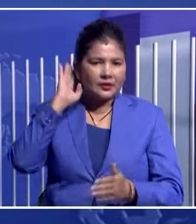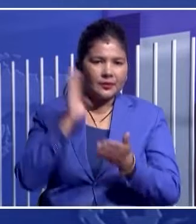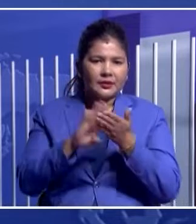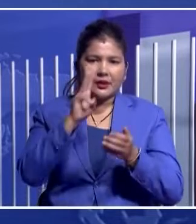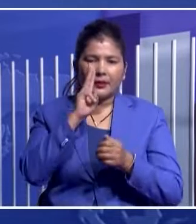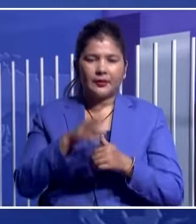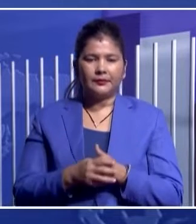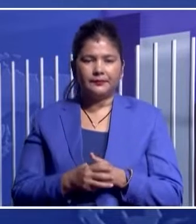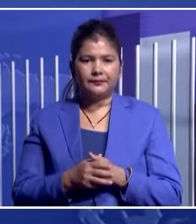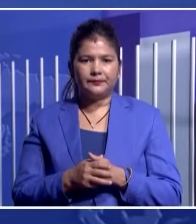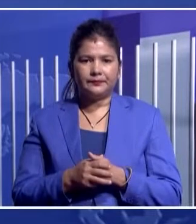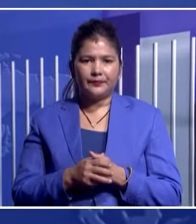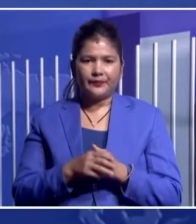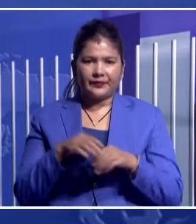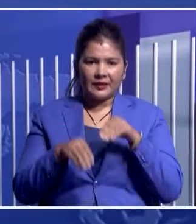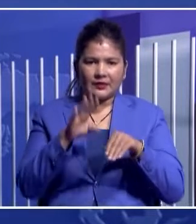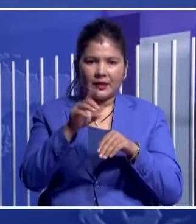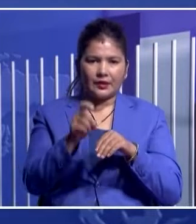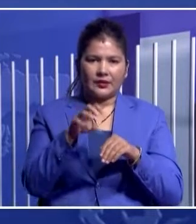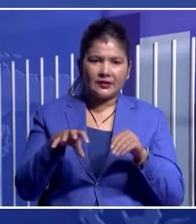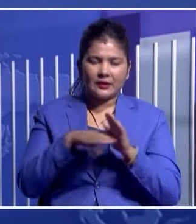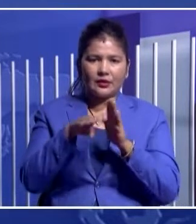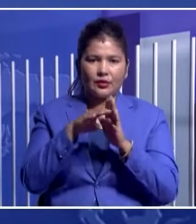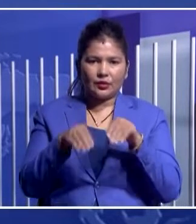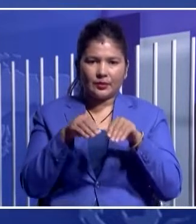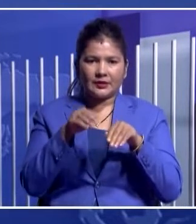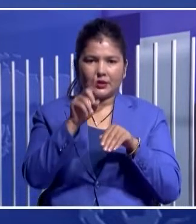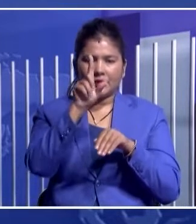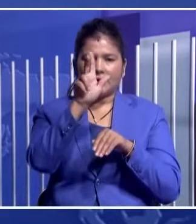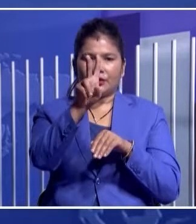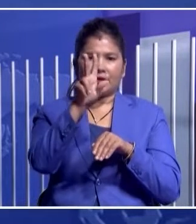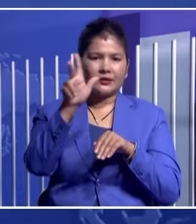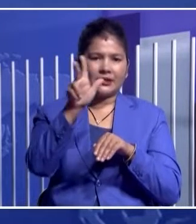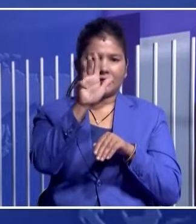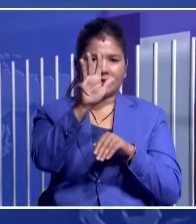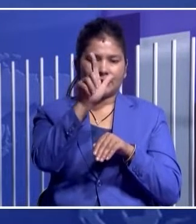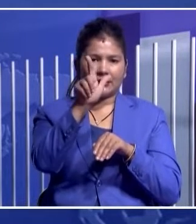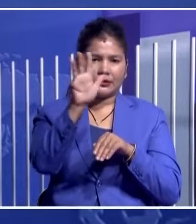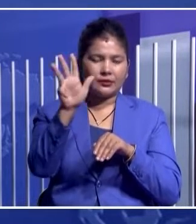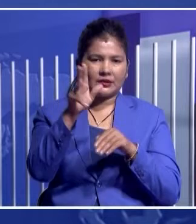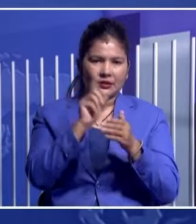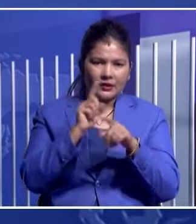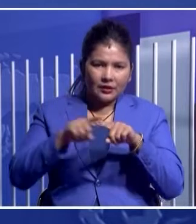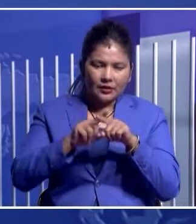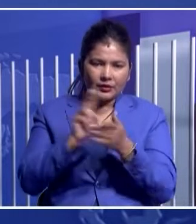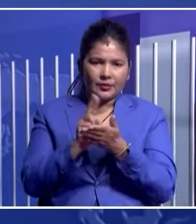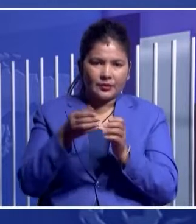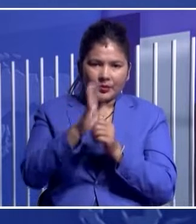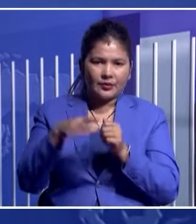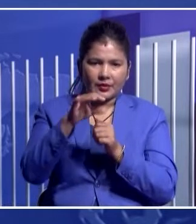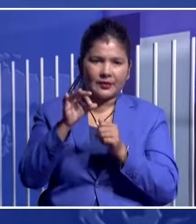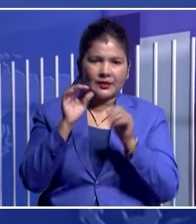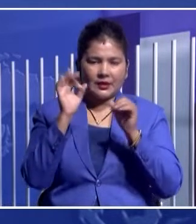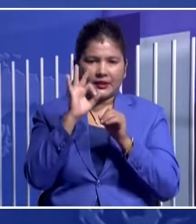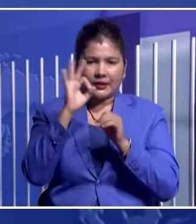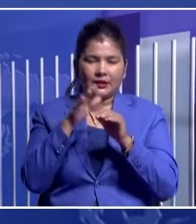समाचार अब विस्तारमा। निर्वाचन आयोगले स्थानीय तह निर्वाचन 2079 उम्मेदवारले गरेको खर्च विवरण पठाउन सबै निर्वाचन कार्यालयहरूलाई